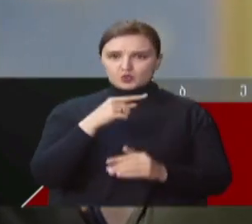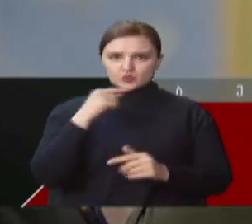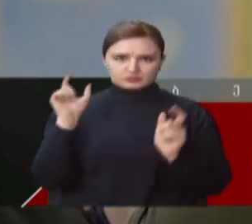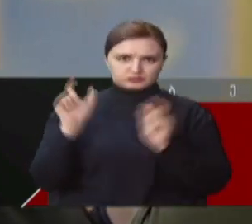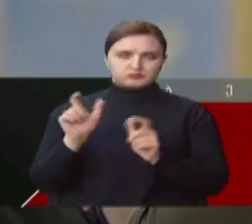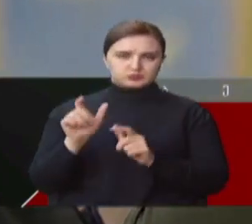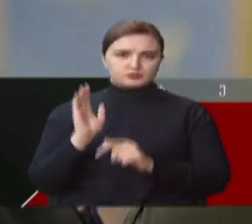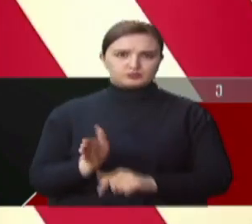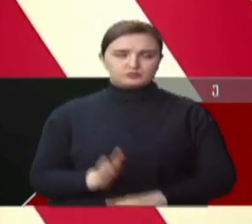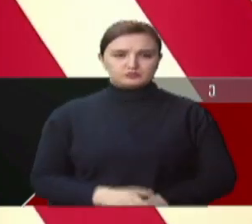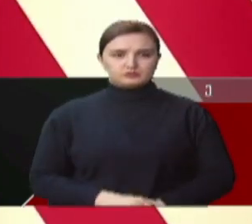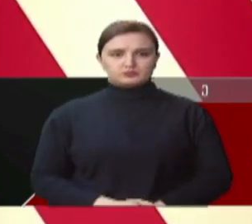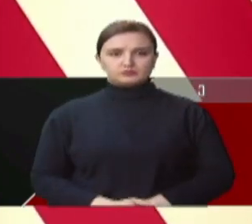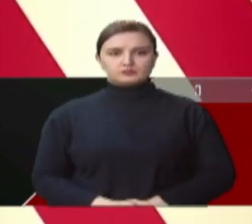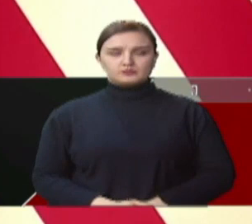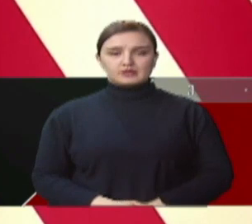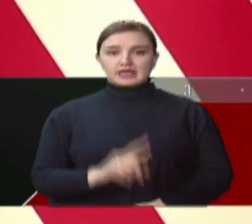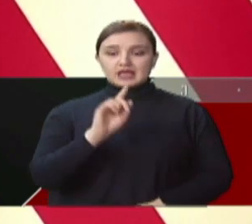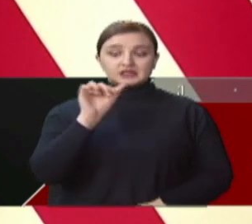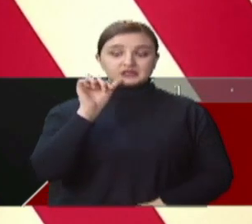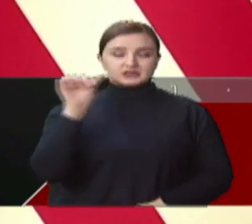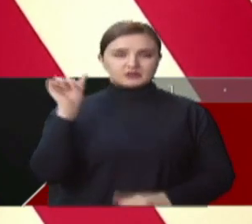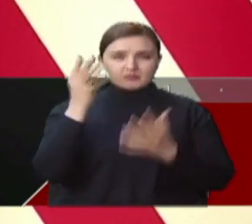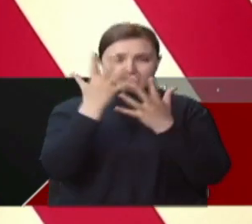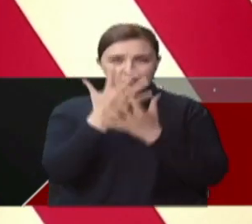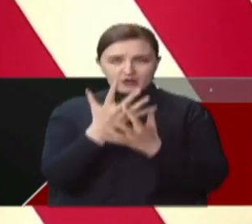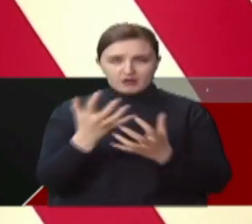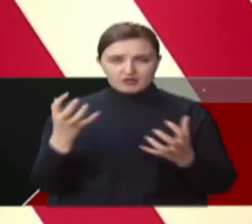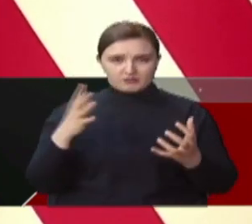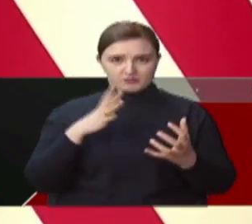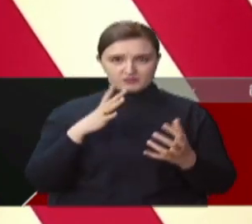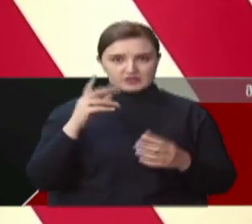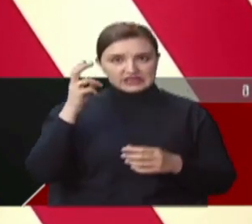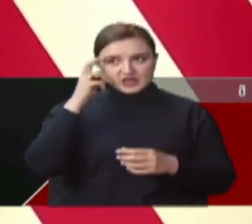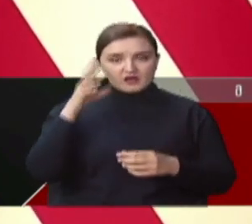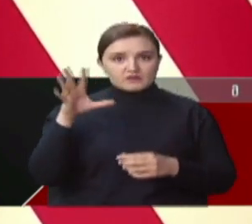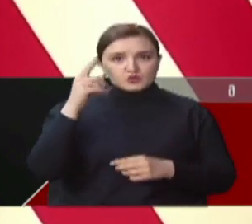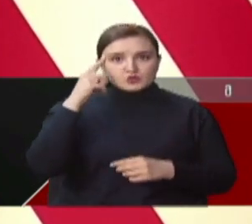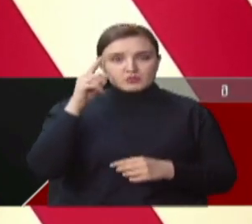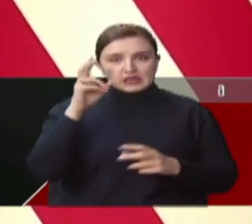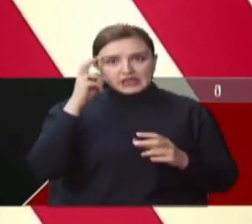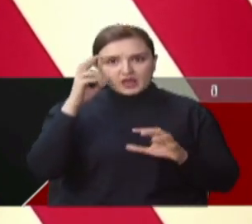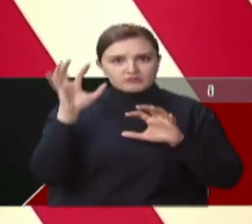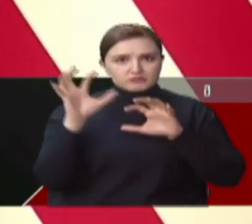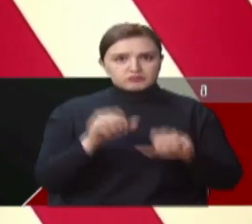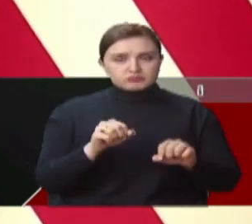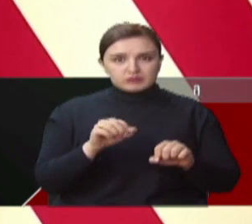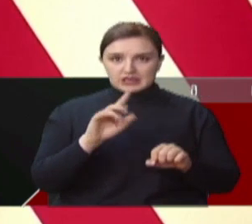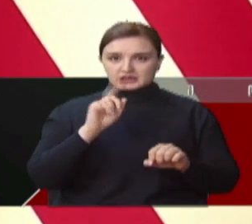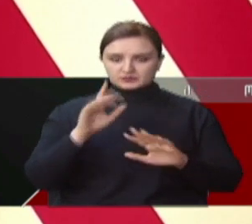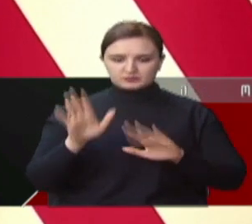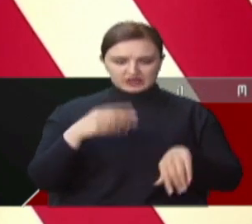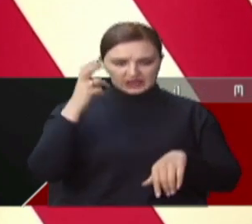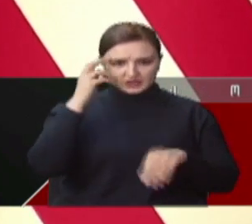რუსების წინააღმდეგ. ერთი წლის წინ ბნელ ღამეს მსოფლიო კიევის დაცემას ელოდებოდა. ერთი წლის შემდეგ კიევი დგას,